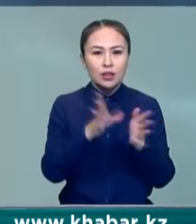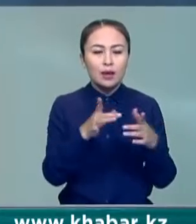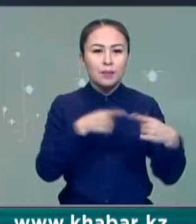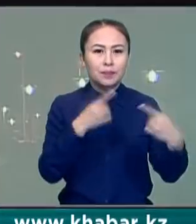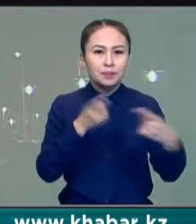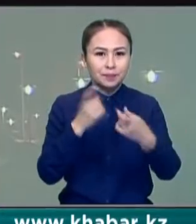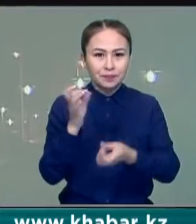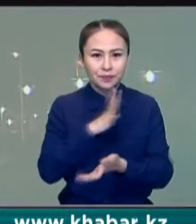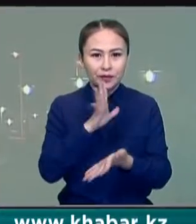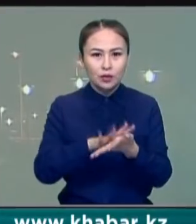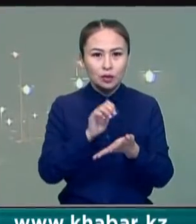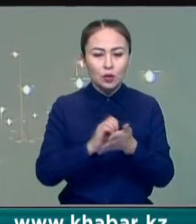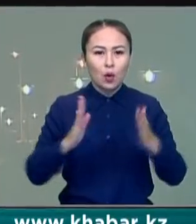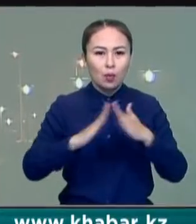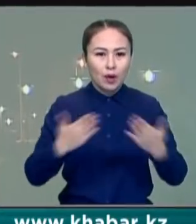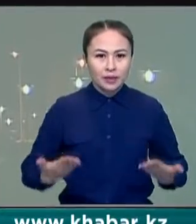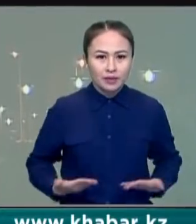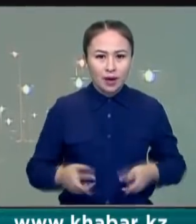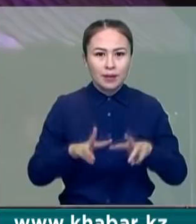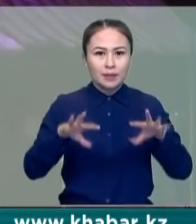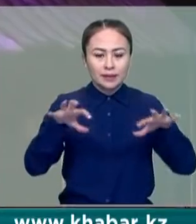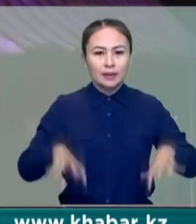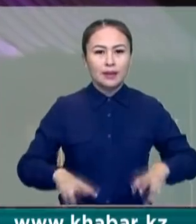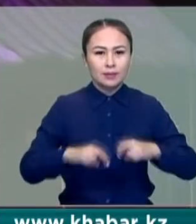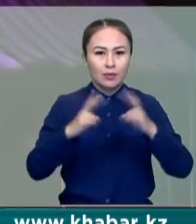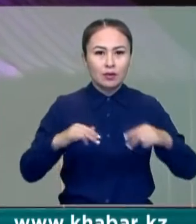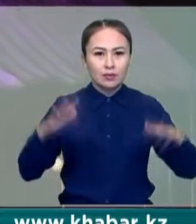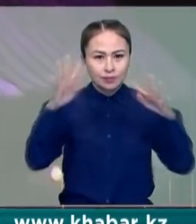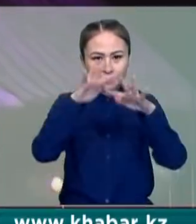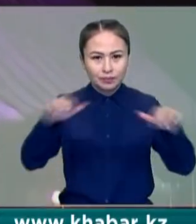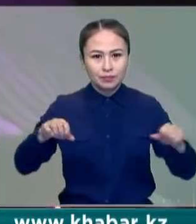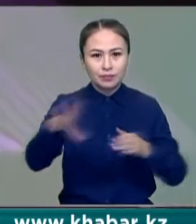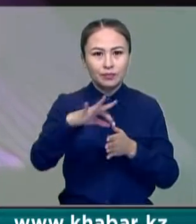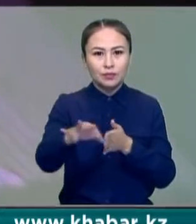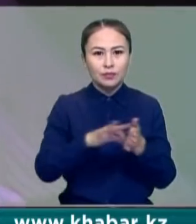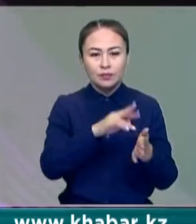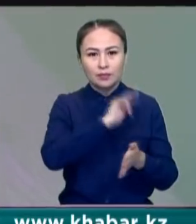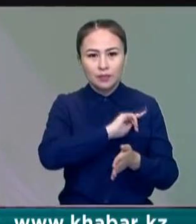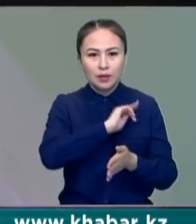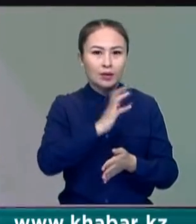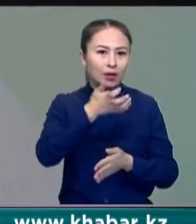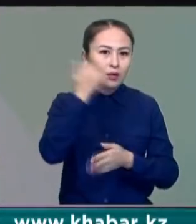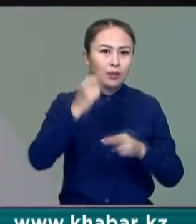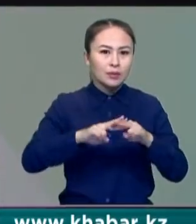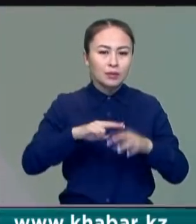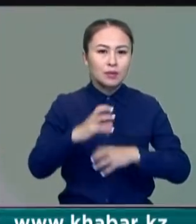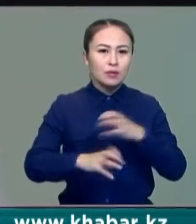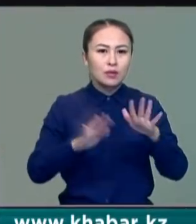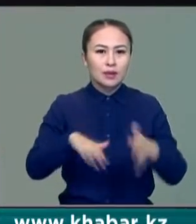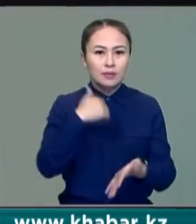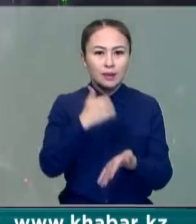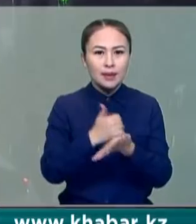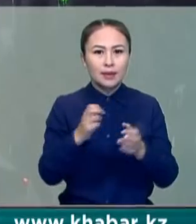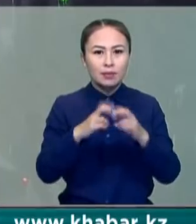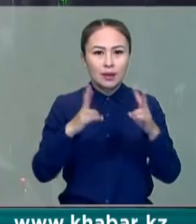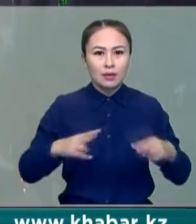желілері зақымданған. Салдарынан тұрғын үйлер мен әкімшілік ғимараттарының жарығы сөнді. Жедел атқарылған жұмыстың арқасында Елорда әкімдігінің баспасөз